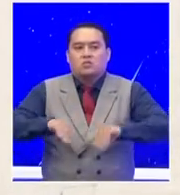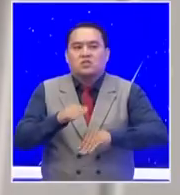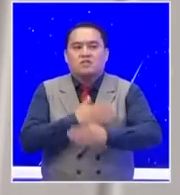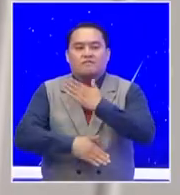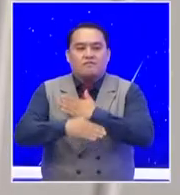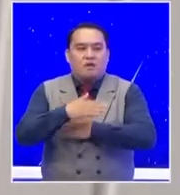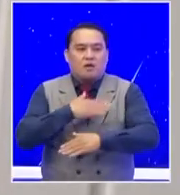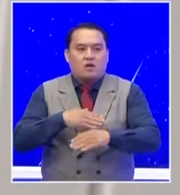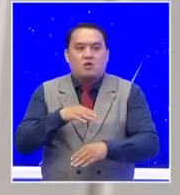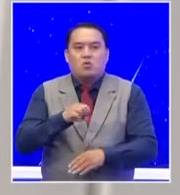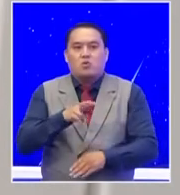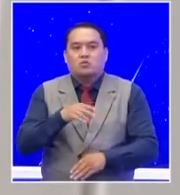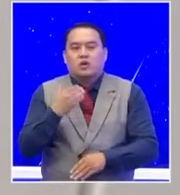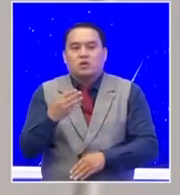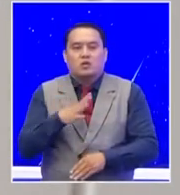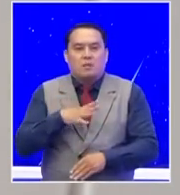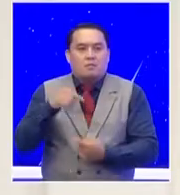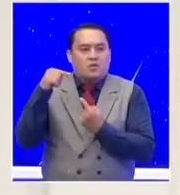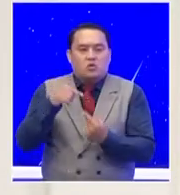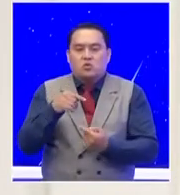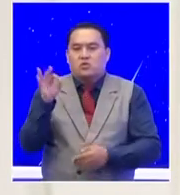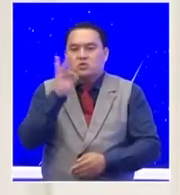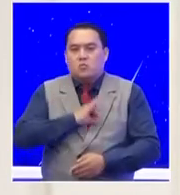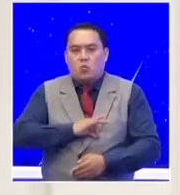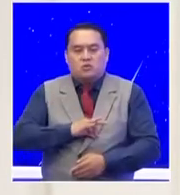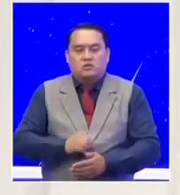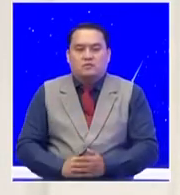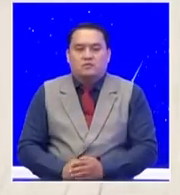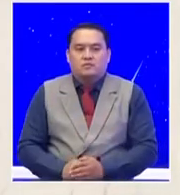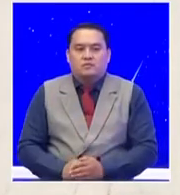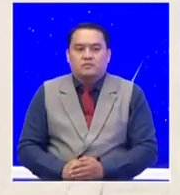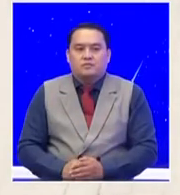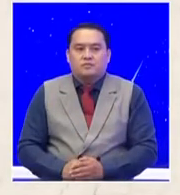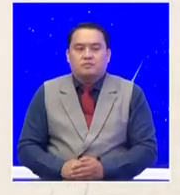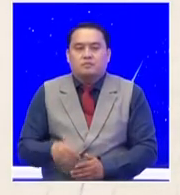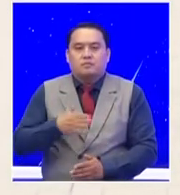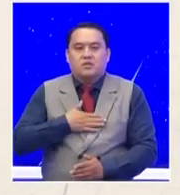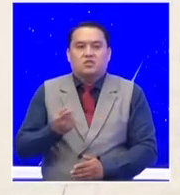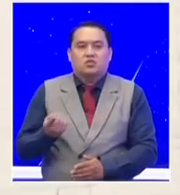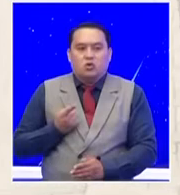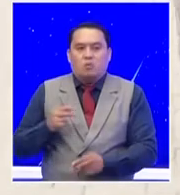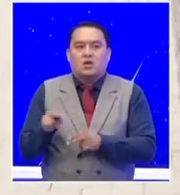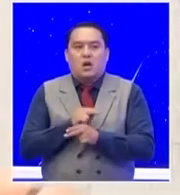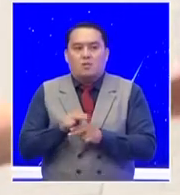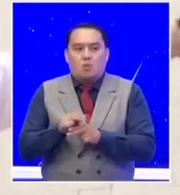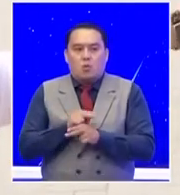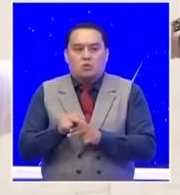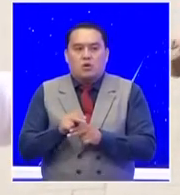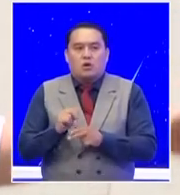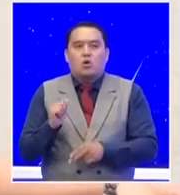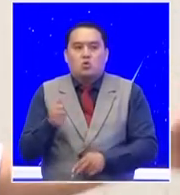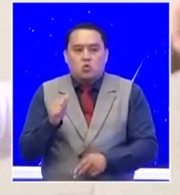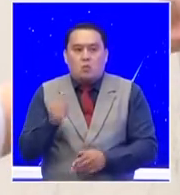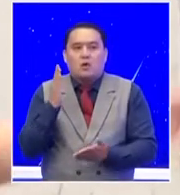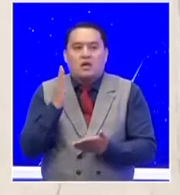инвалидов Ерлик Розы Акжаркеновой, не пригоден к использованию колясочниками. Ждем ремонта. Вот, тогда есть. Ну, я смотрю, кнопка есть уже,